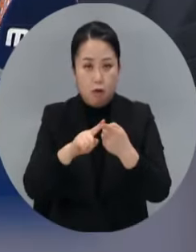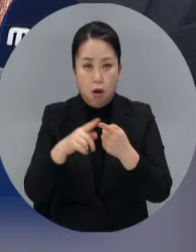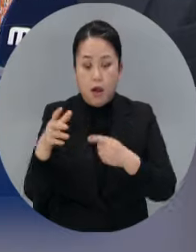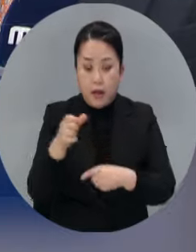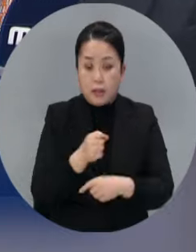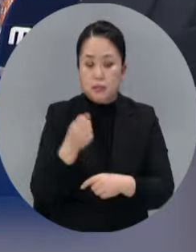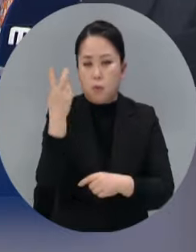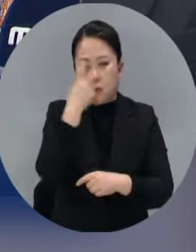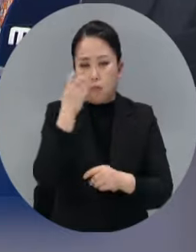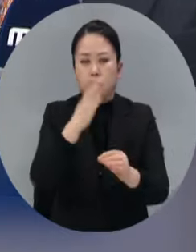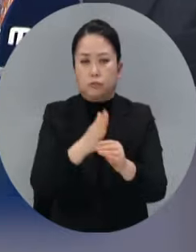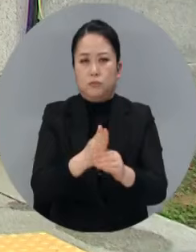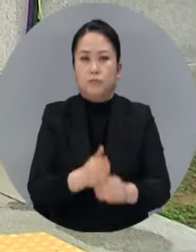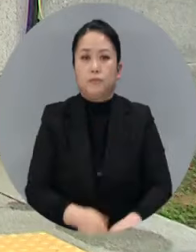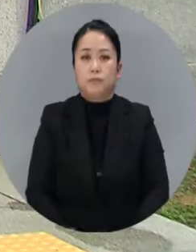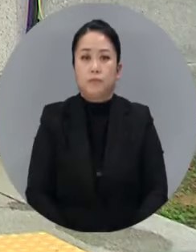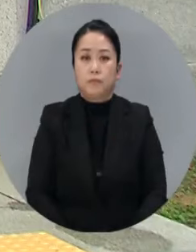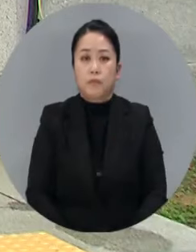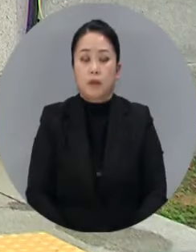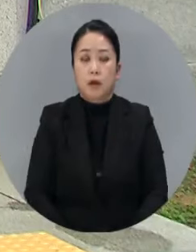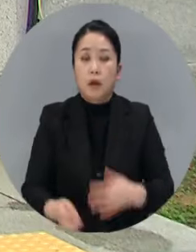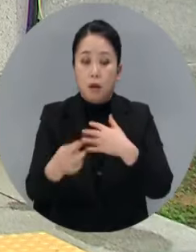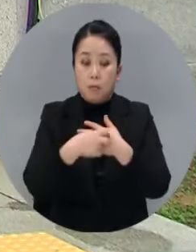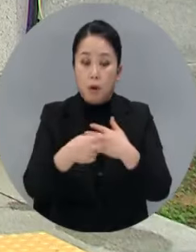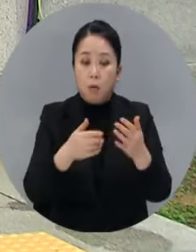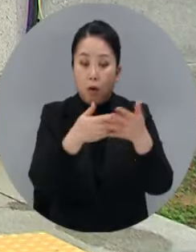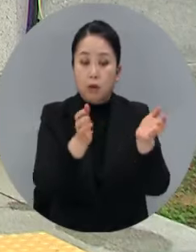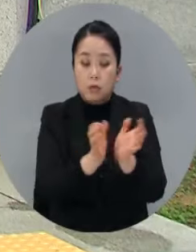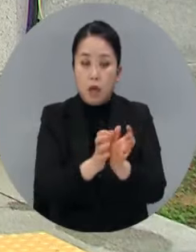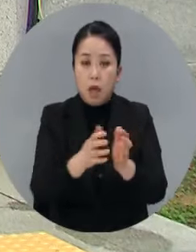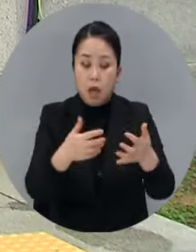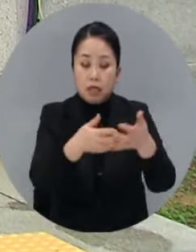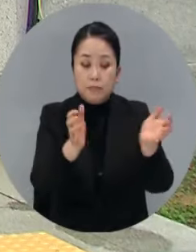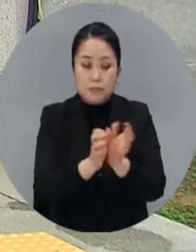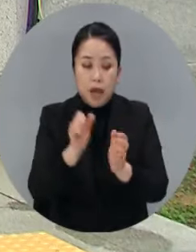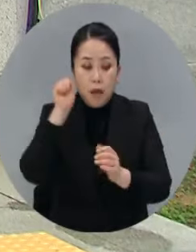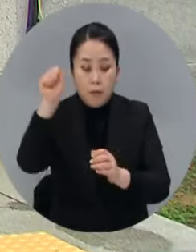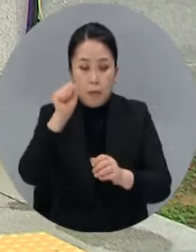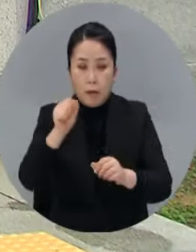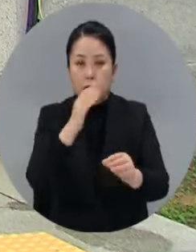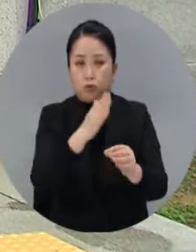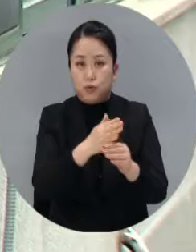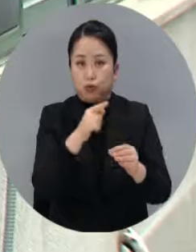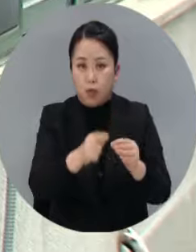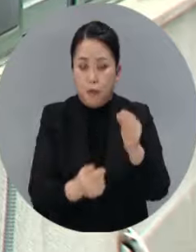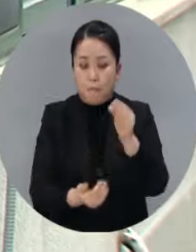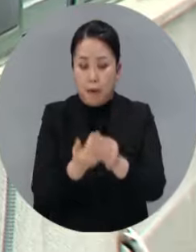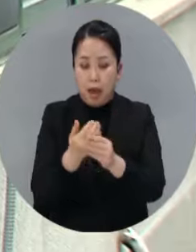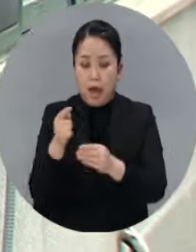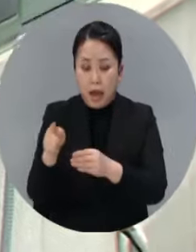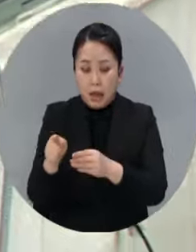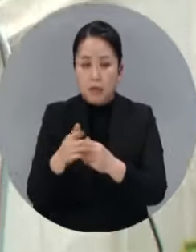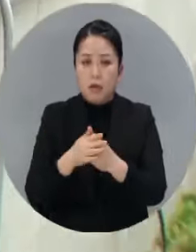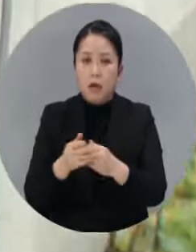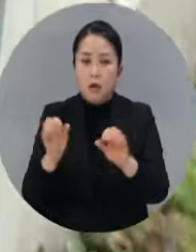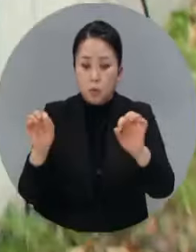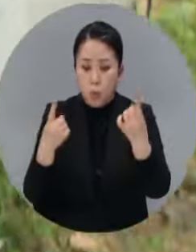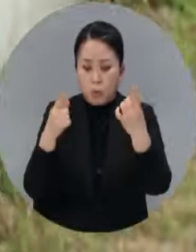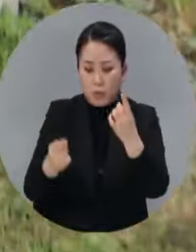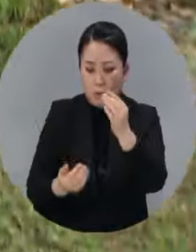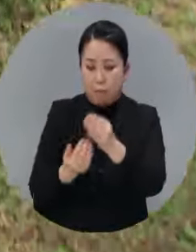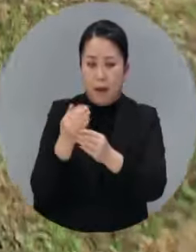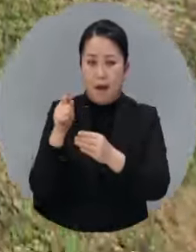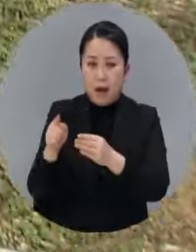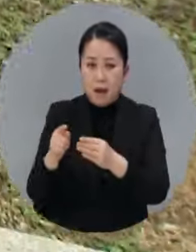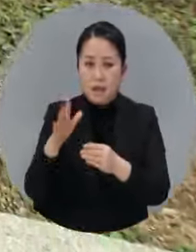검토하고 있습니다 위력의 집단 행동 와중에 겪게된 양산 동부지역에 이같은 상황은